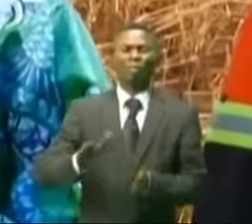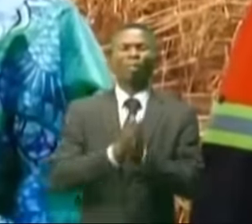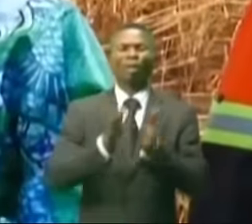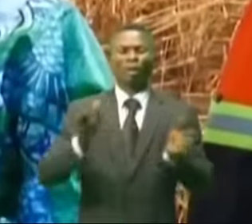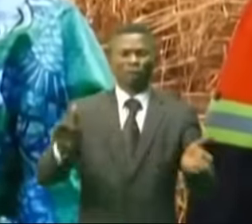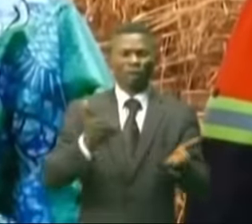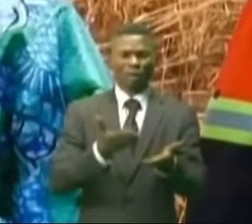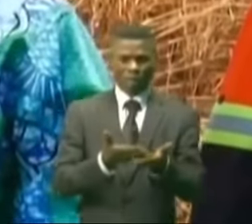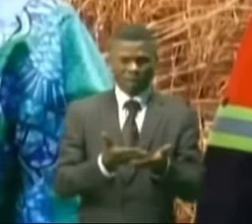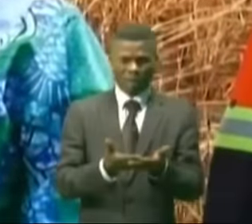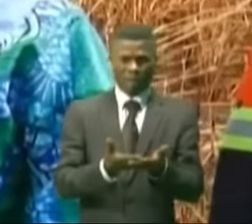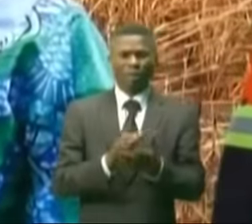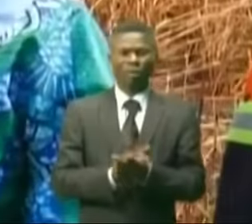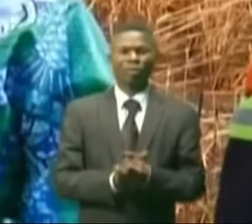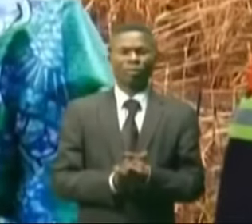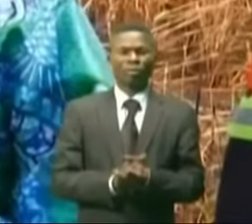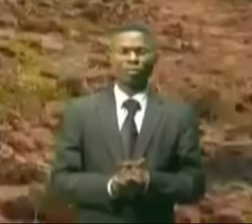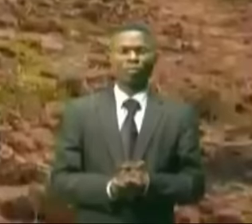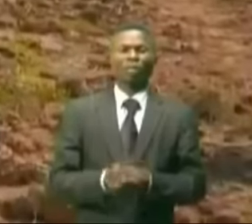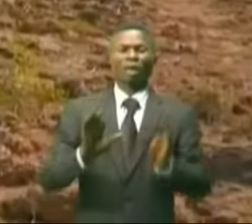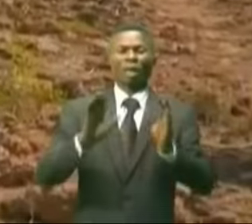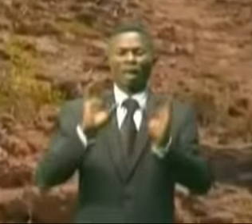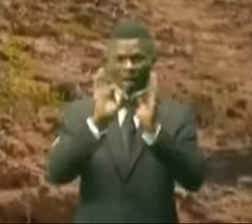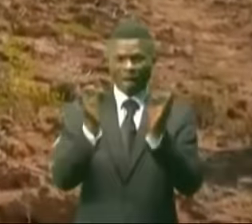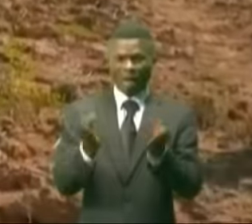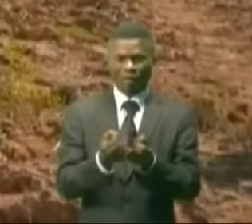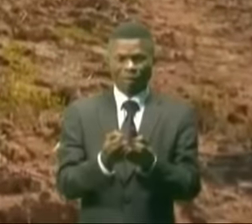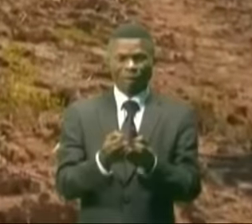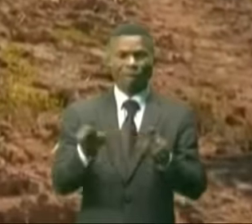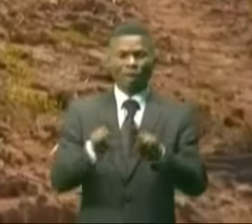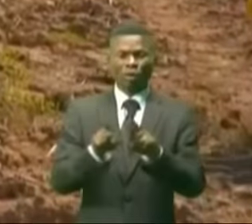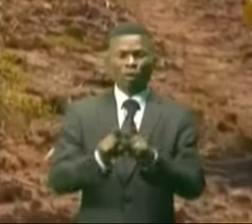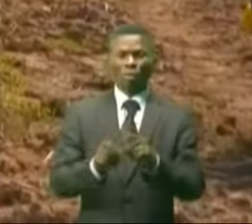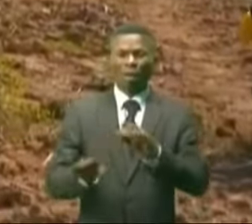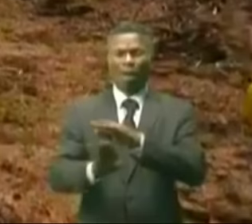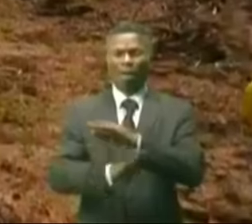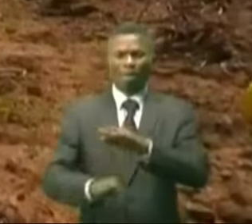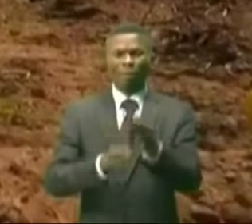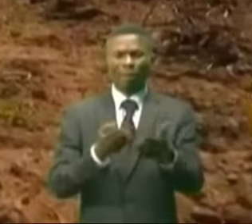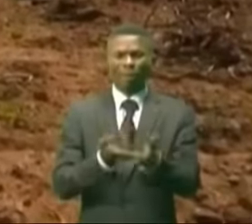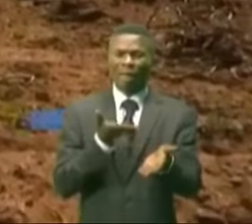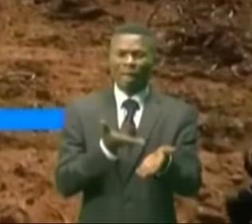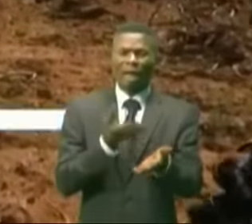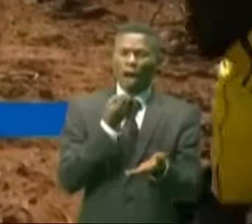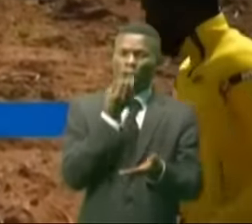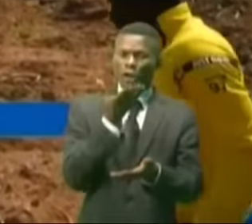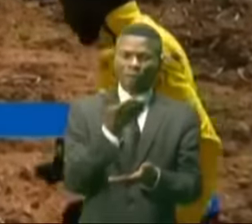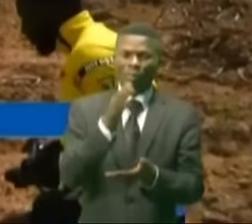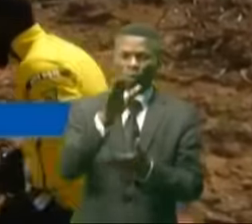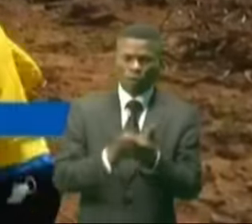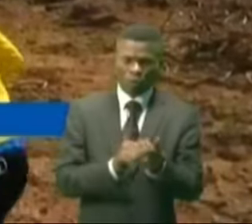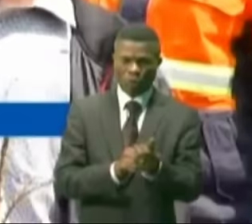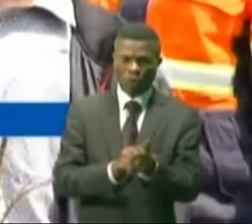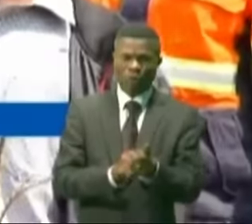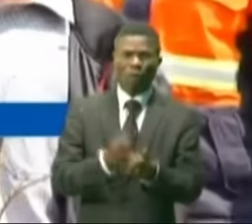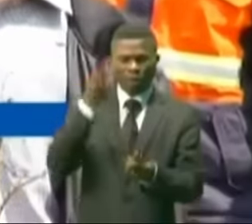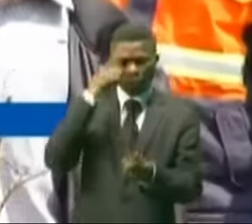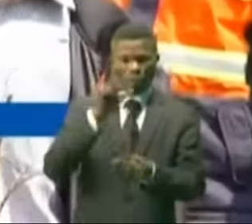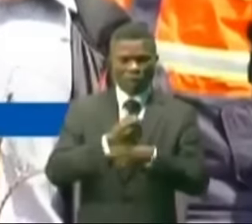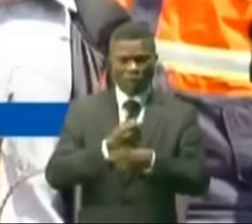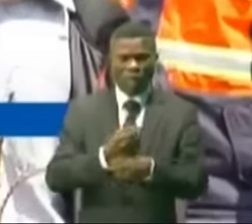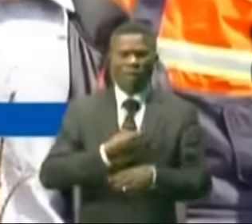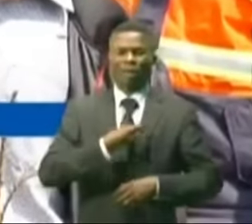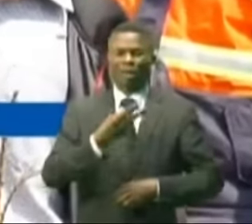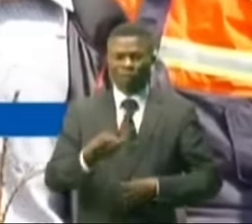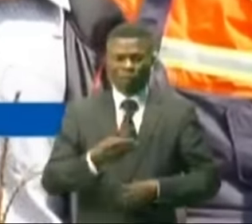Kiandoka Toké à ses administrés. La famille, en tant que cellule de base, doit servir de noyau pour susciter des